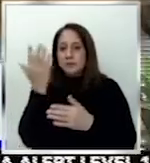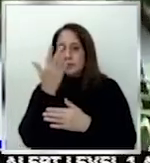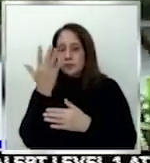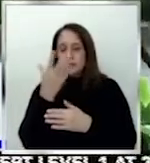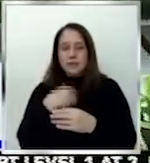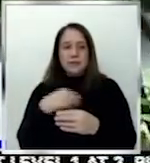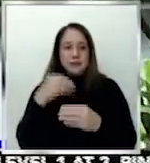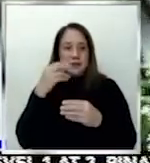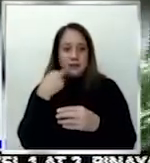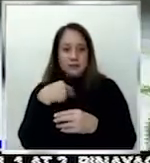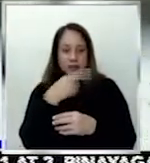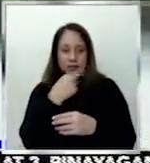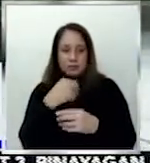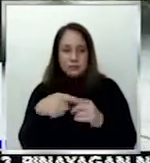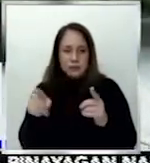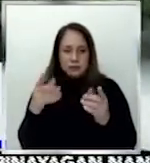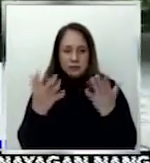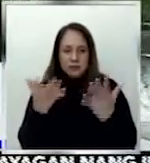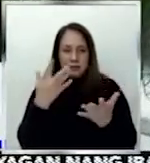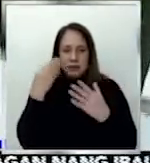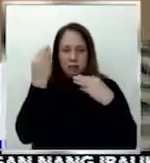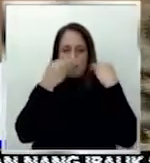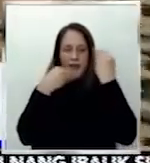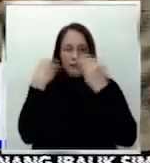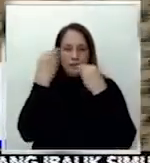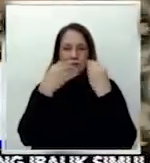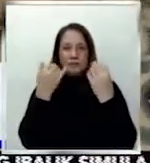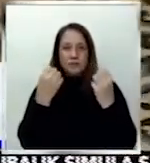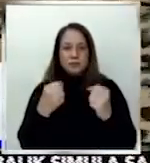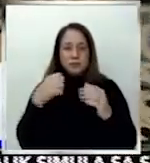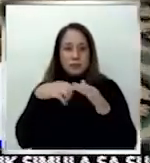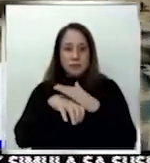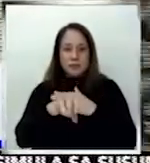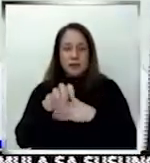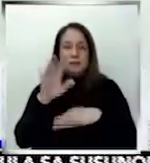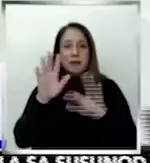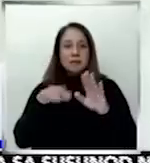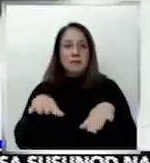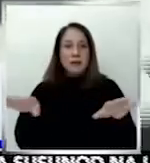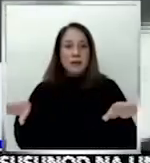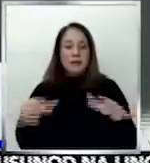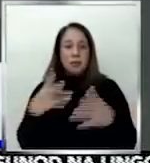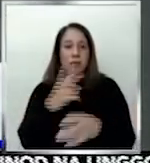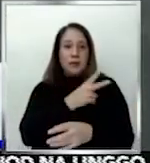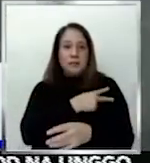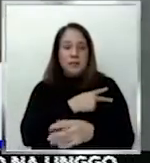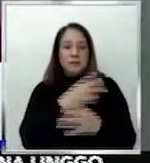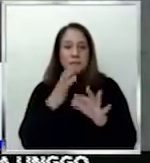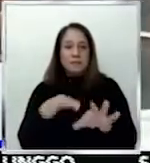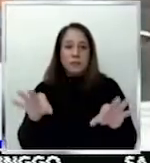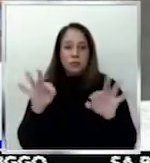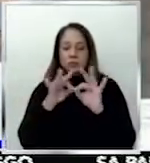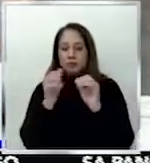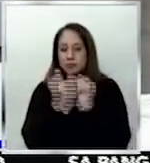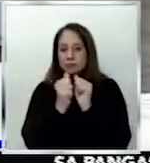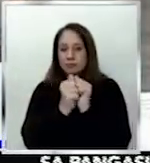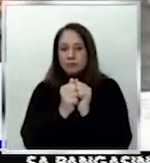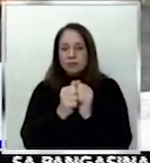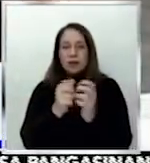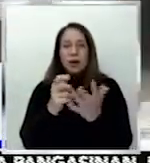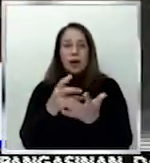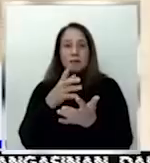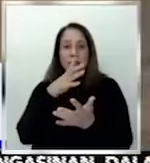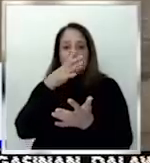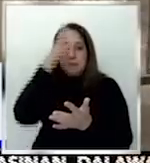restaurant. Baka lang daw magkalituhan. Pwedeng pumasok ang mga batang walang bakuna basta may kasamang fully vaccinated na magulang